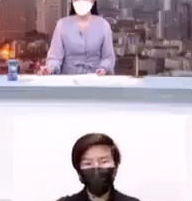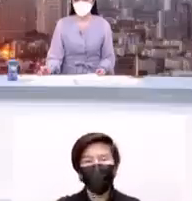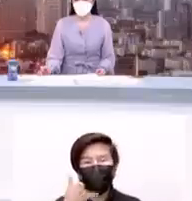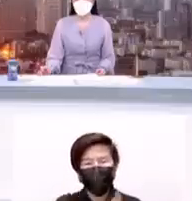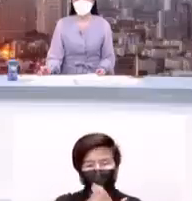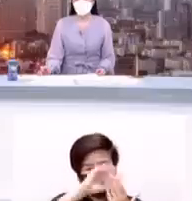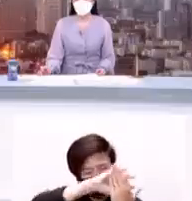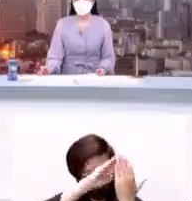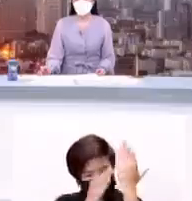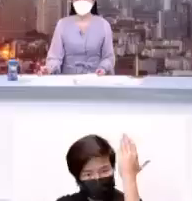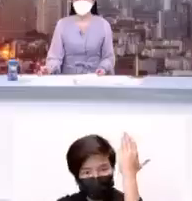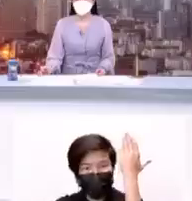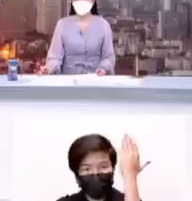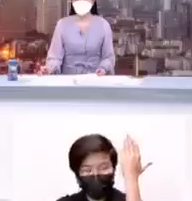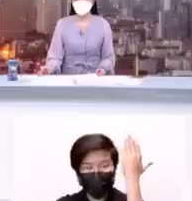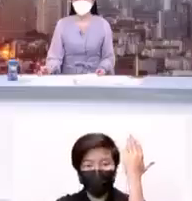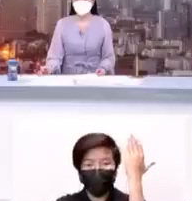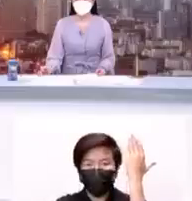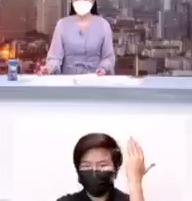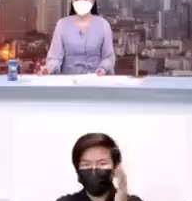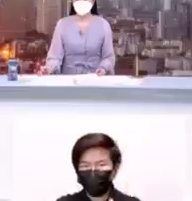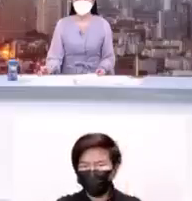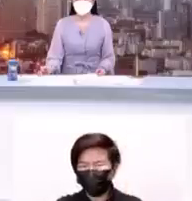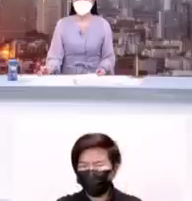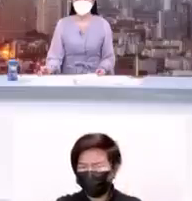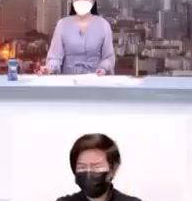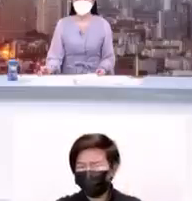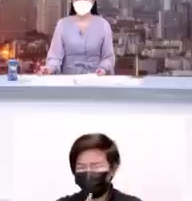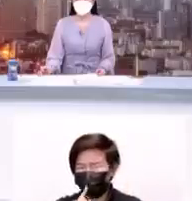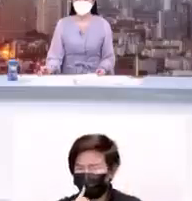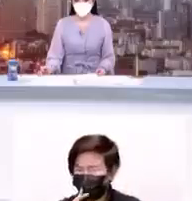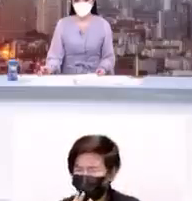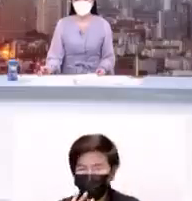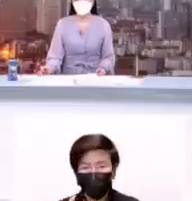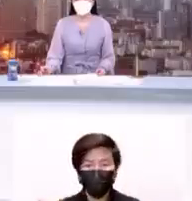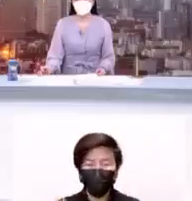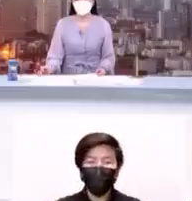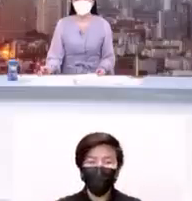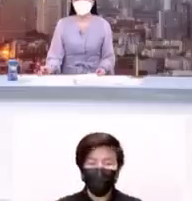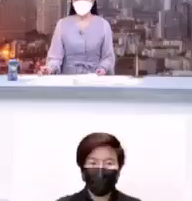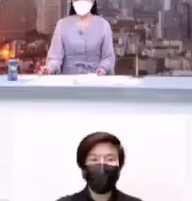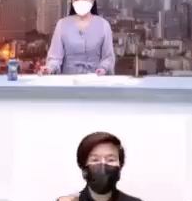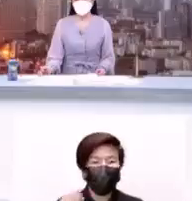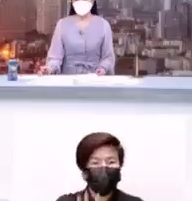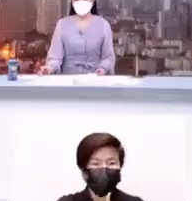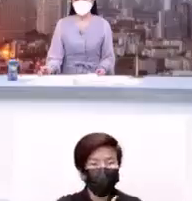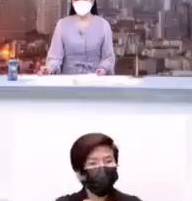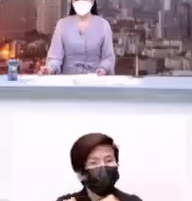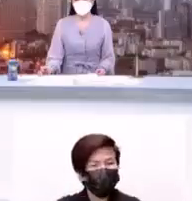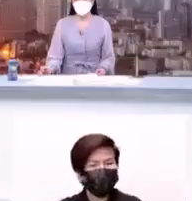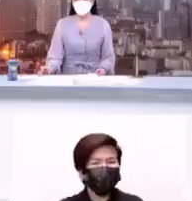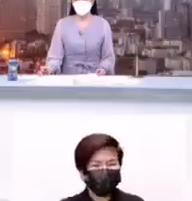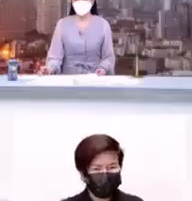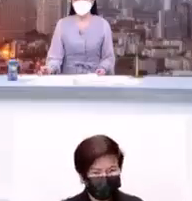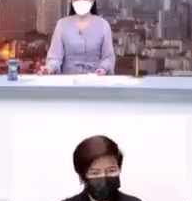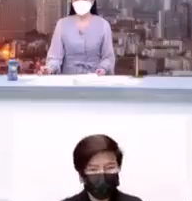ราค่ะซึ่งเกิดการระบาดระลอกที่แทบจะนับไม่ได้แล้วนะคะว่ากี่รอบแล้วแล้วแต่ละที่ก็มีมาตรการในการรับมือที่เข้มงว